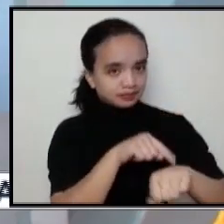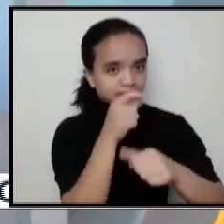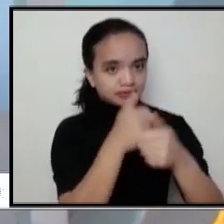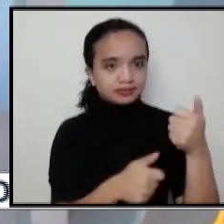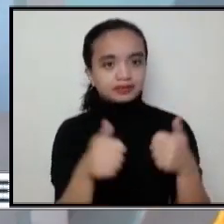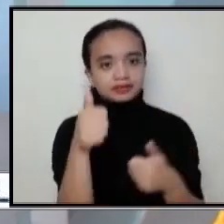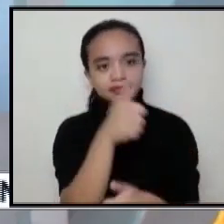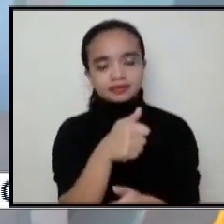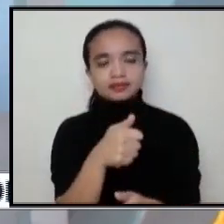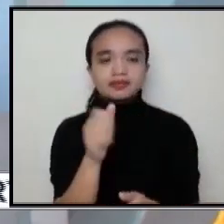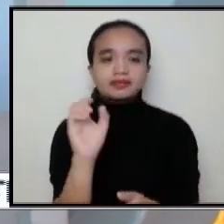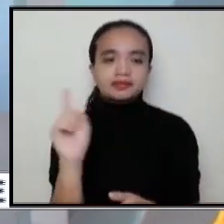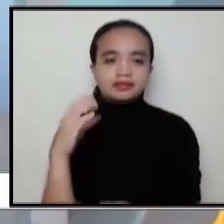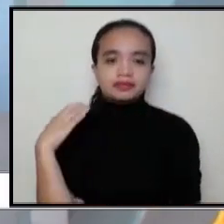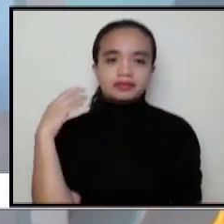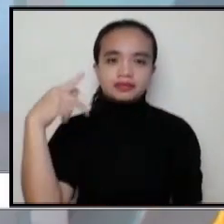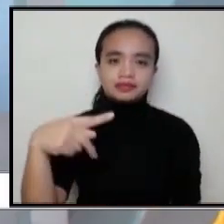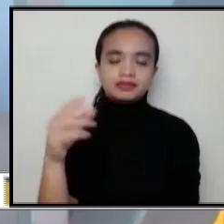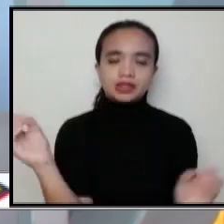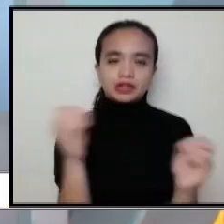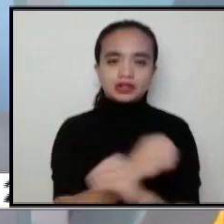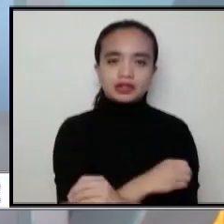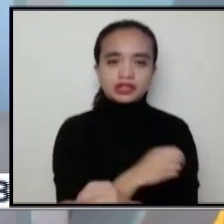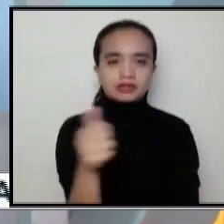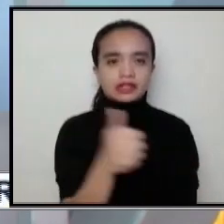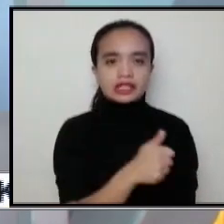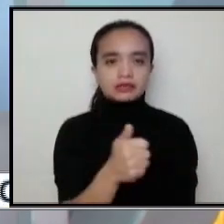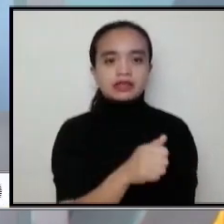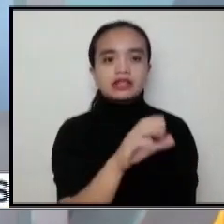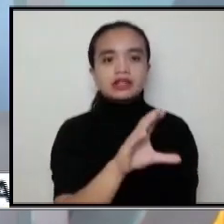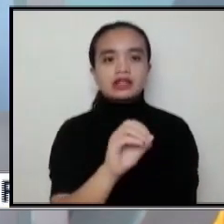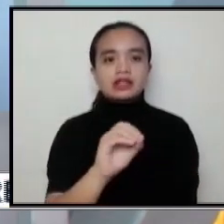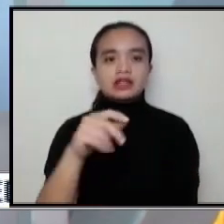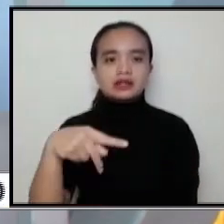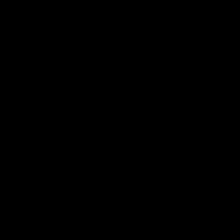ang chairperson po ng Office of Transport Cooperatives ng Department of Transportation. Thank you po, sir.